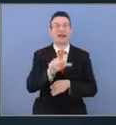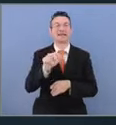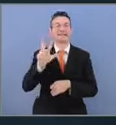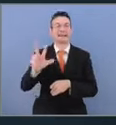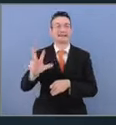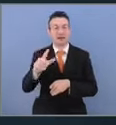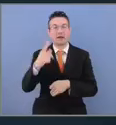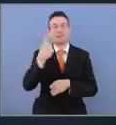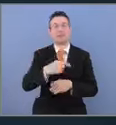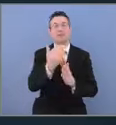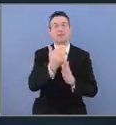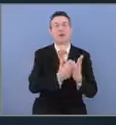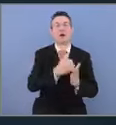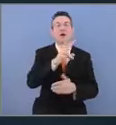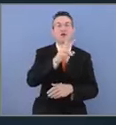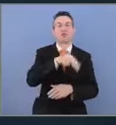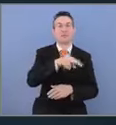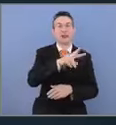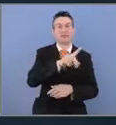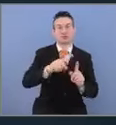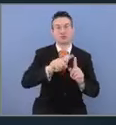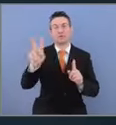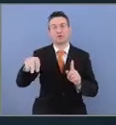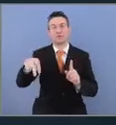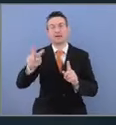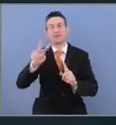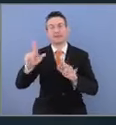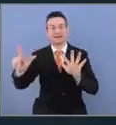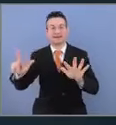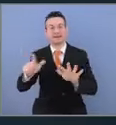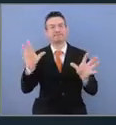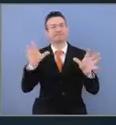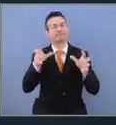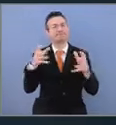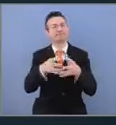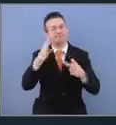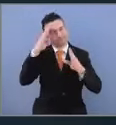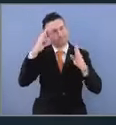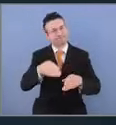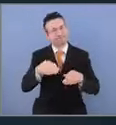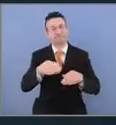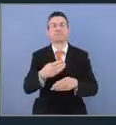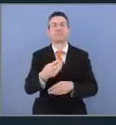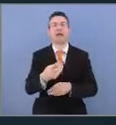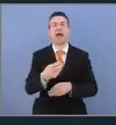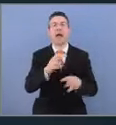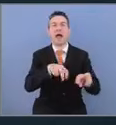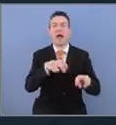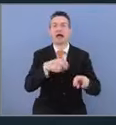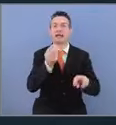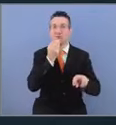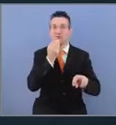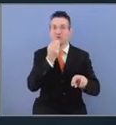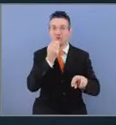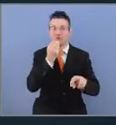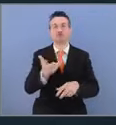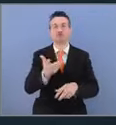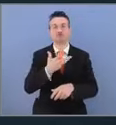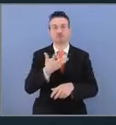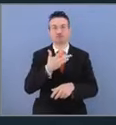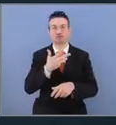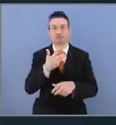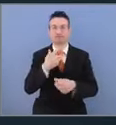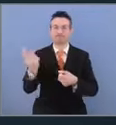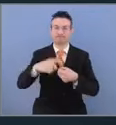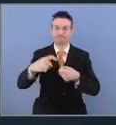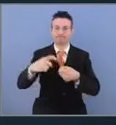2021-2027. Il focus group tematico di oggi riguarda l'agri-food, a cui contribuiscono in un processo partecipativo gli